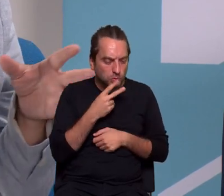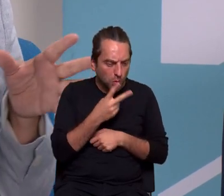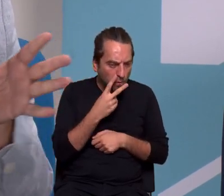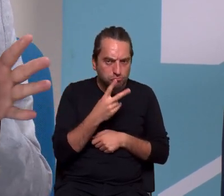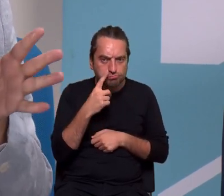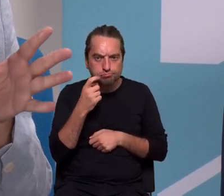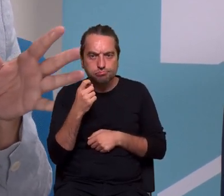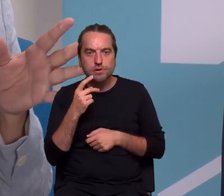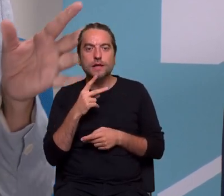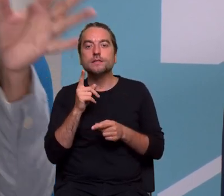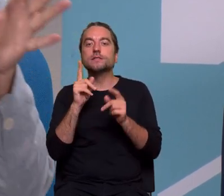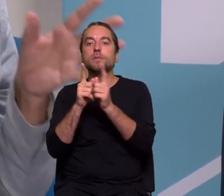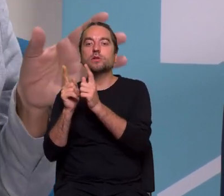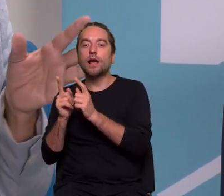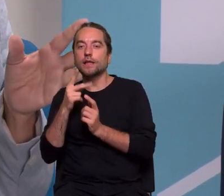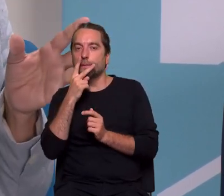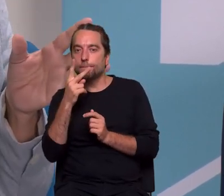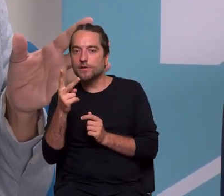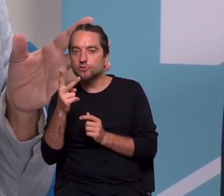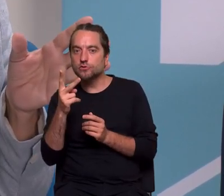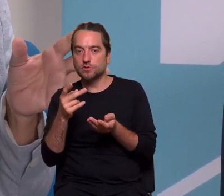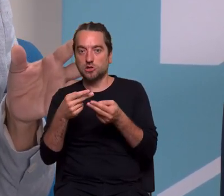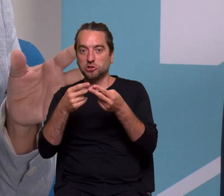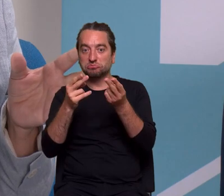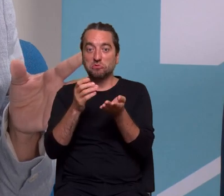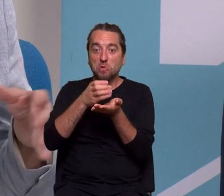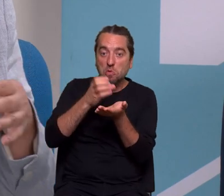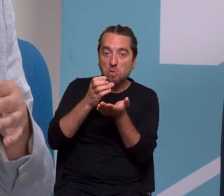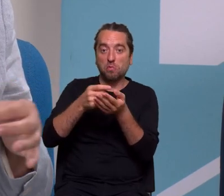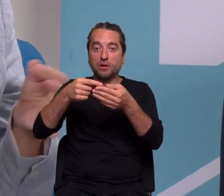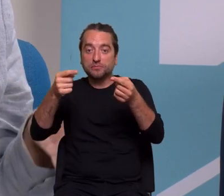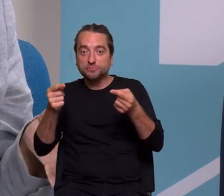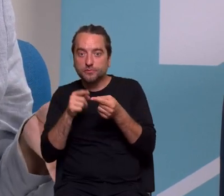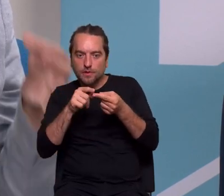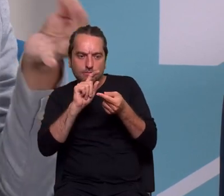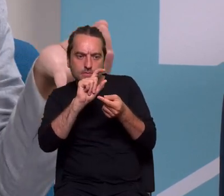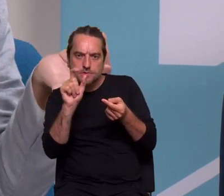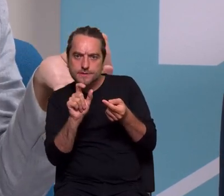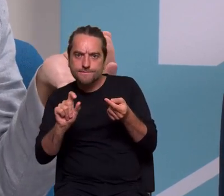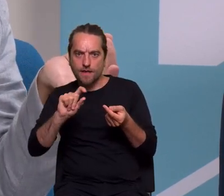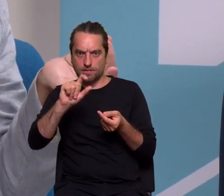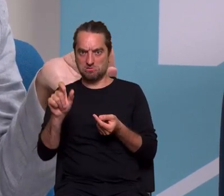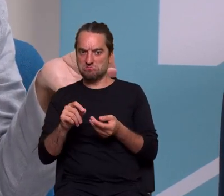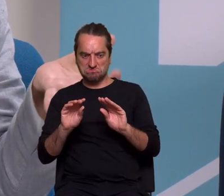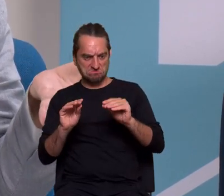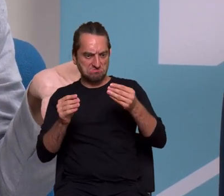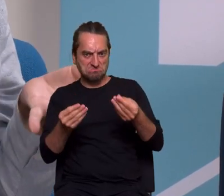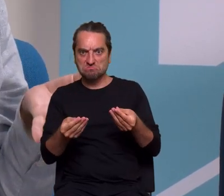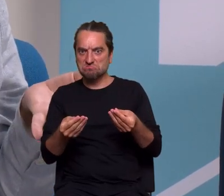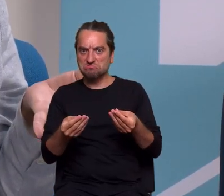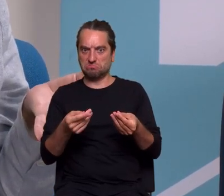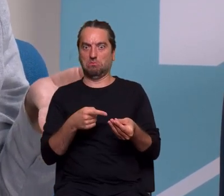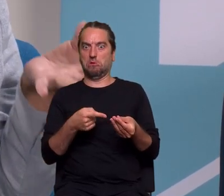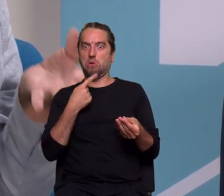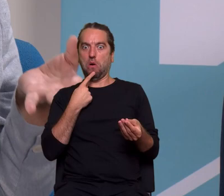przykład jakieś naczynie jest opatrzone swastyką. No i ja zaglądam, prawda, pod spód i mówię, o,